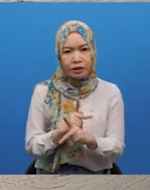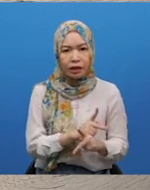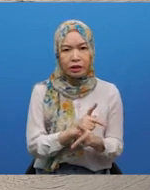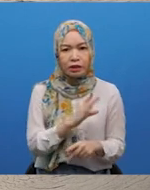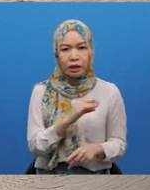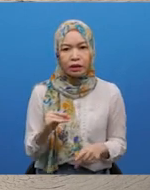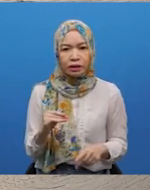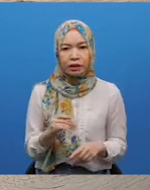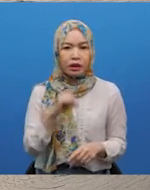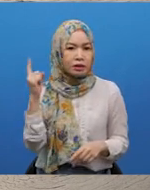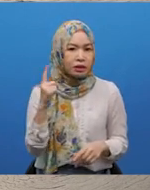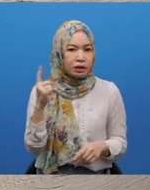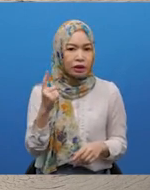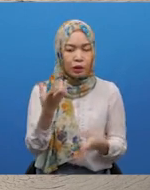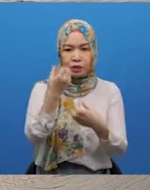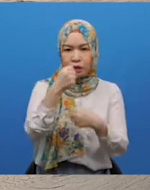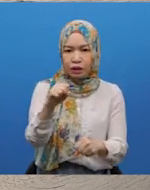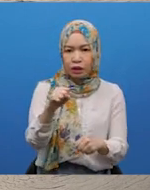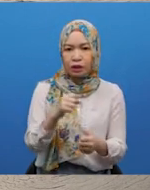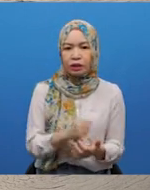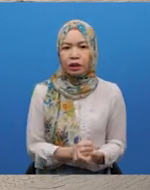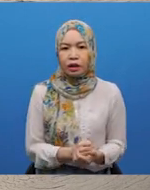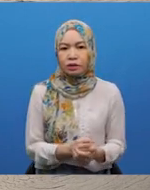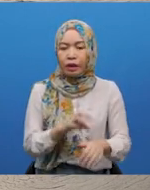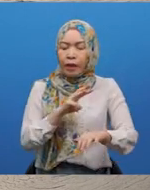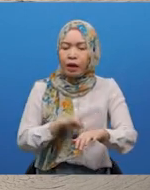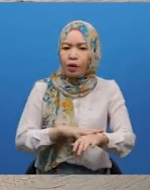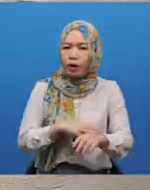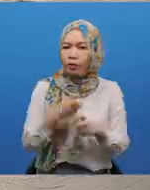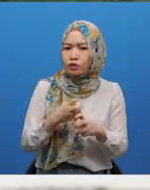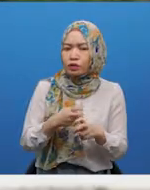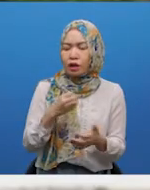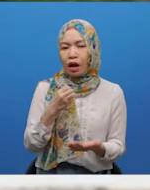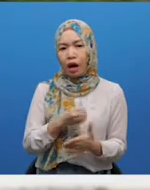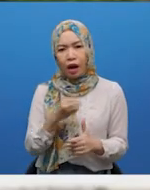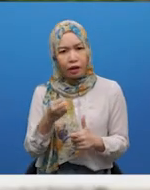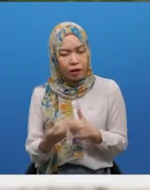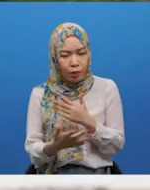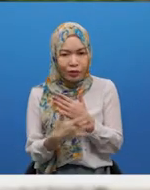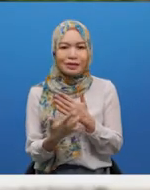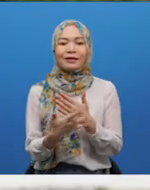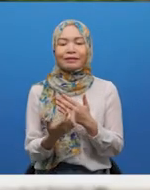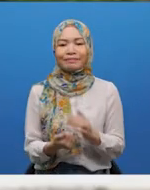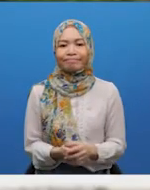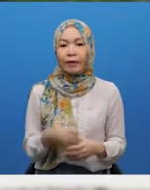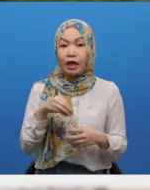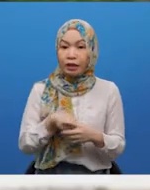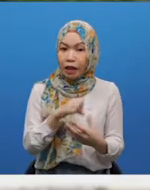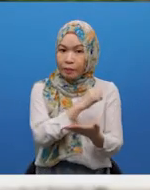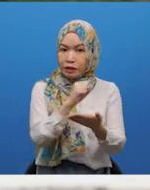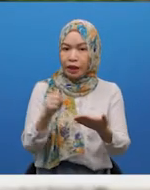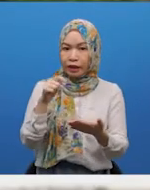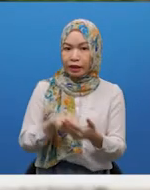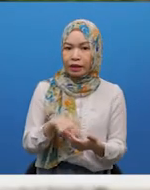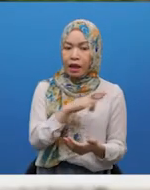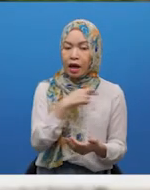bersiap sedia, tidak kira pada waktu susah ataupun senang. Dalam syair ini, kita dapati